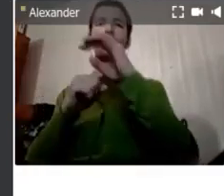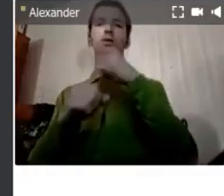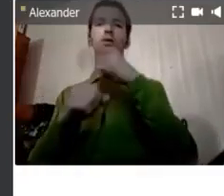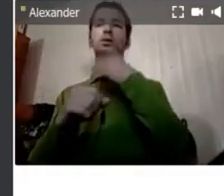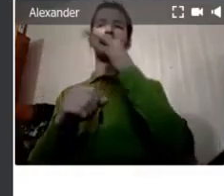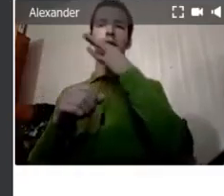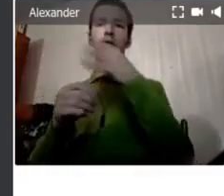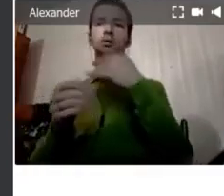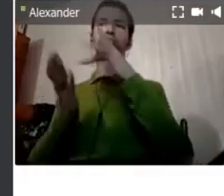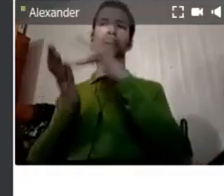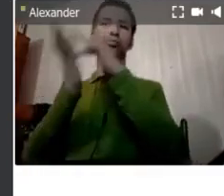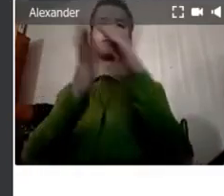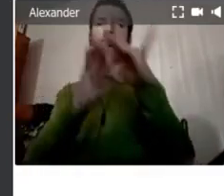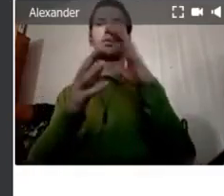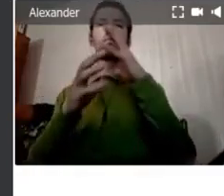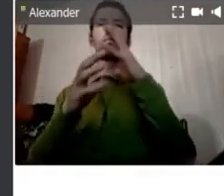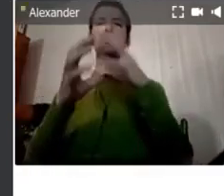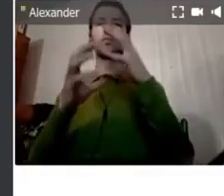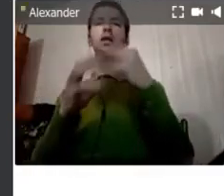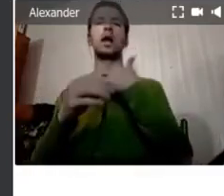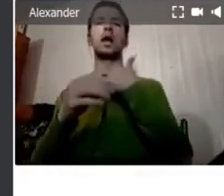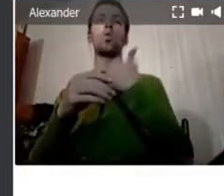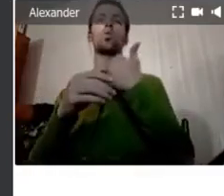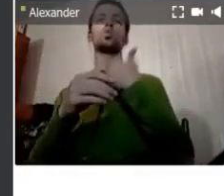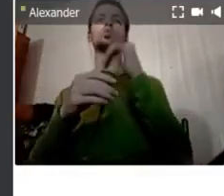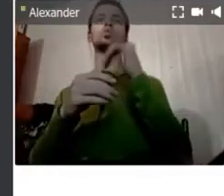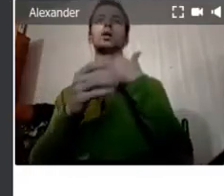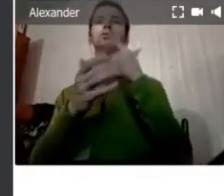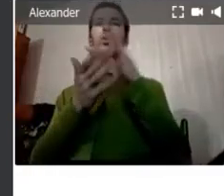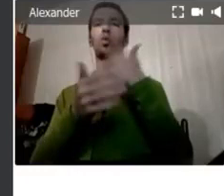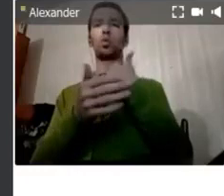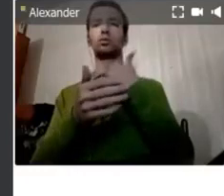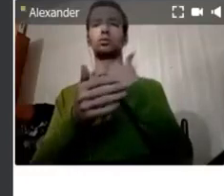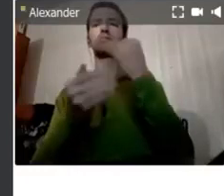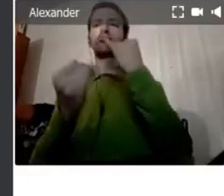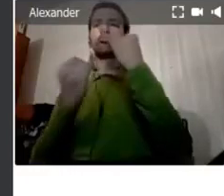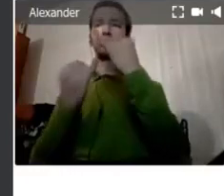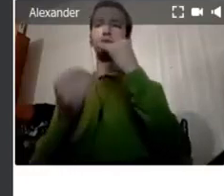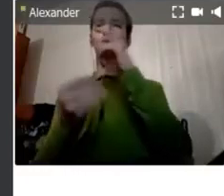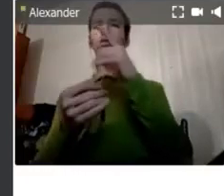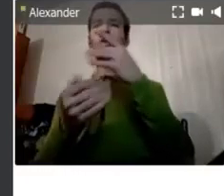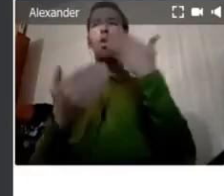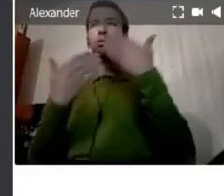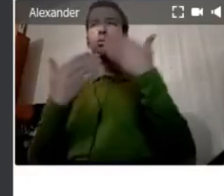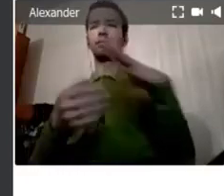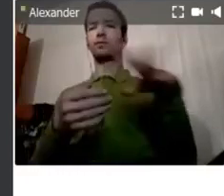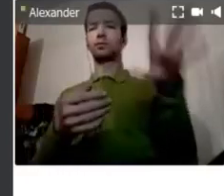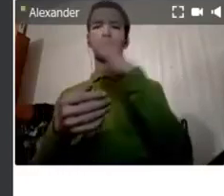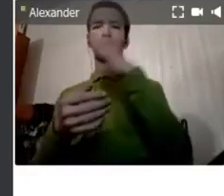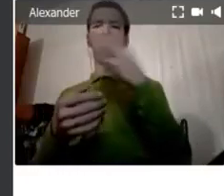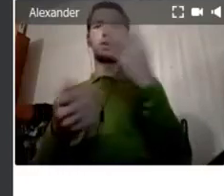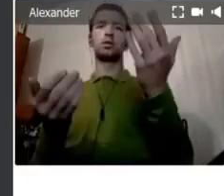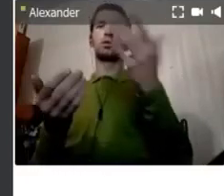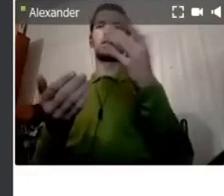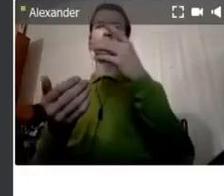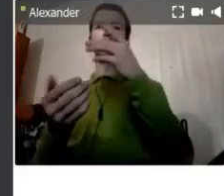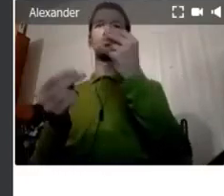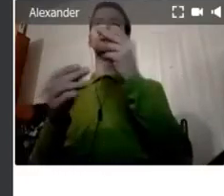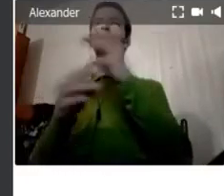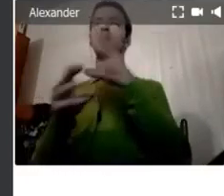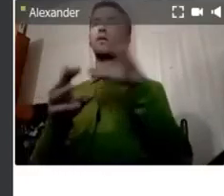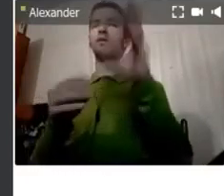потому что я так хочу, мне никуда не нужно идти. То есть я благодаря этому бизнесу с точки зрения вот материальной, да,